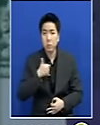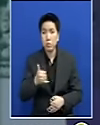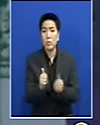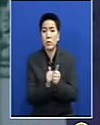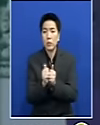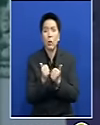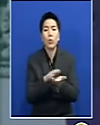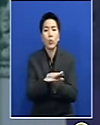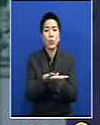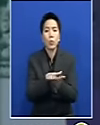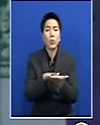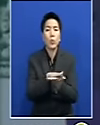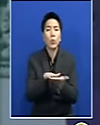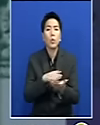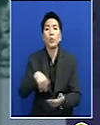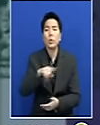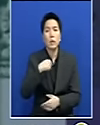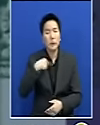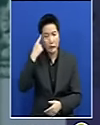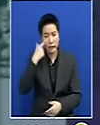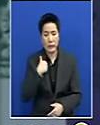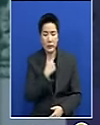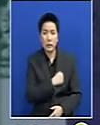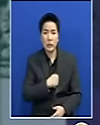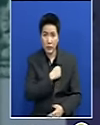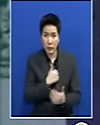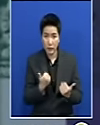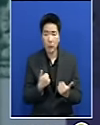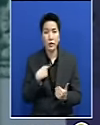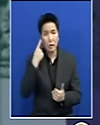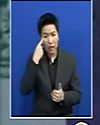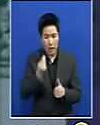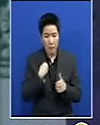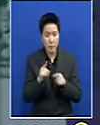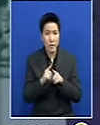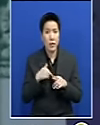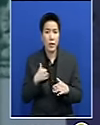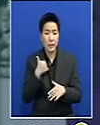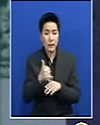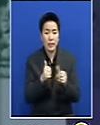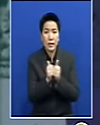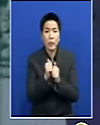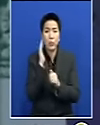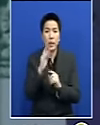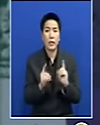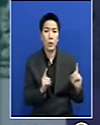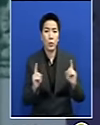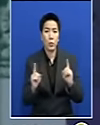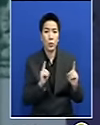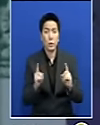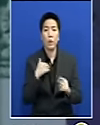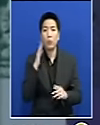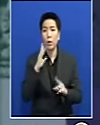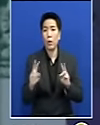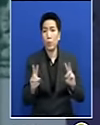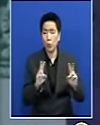ะครับต้องขอโทษทุกฝ่ายที่ทำให้ผิดหวังด้วยโดยเบอร์ดิชนั้นถูกวางเอาไว้ว่าจะให้ลงแข่งประเภทชายเดี่ยวขณะที่ในประ